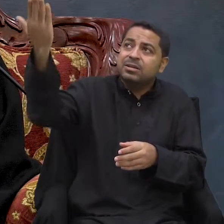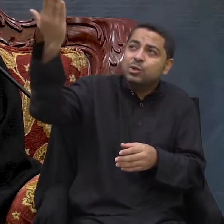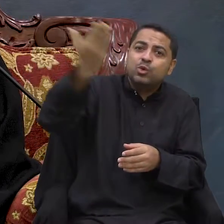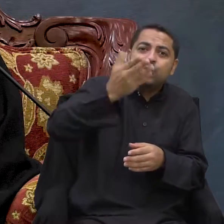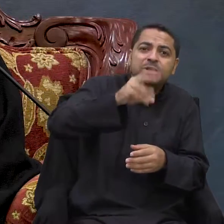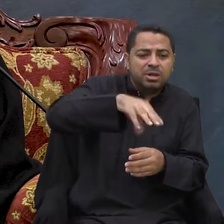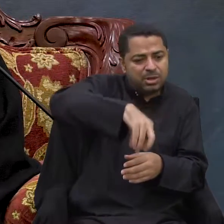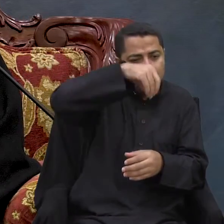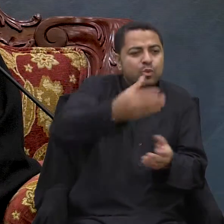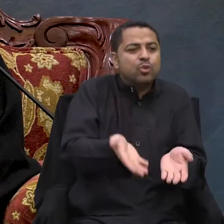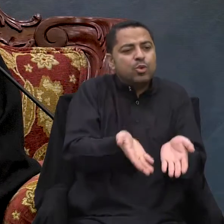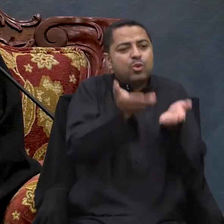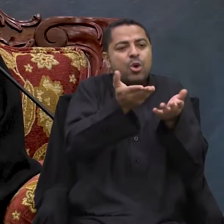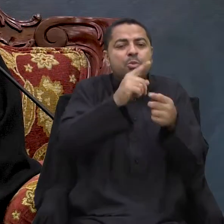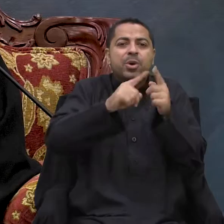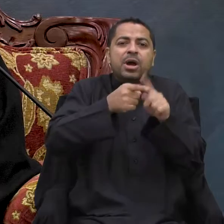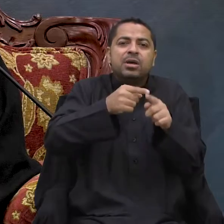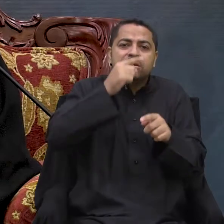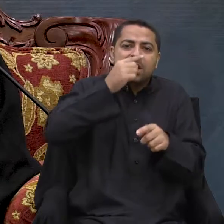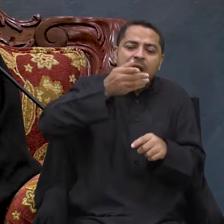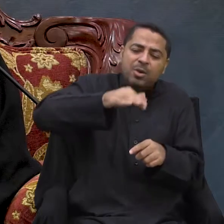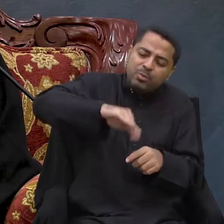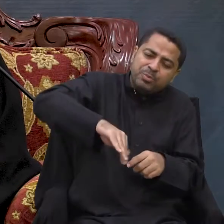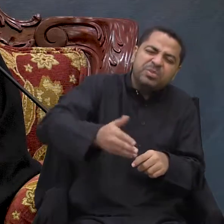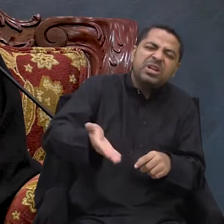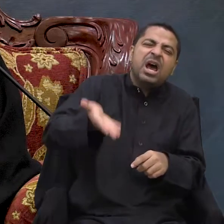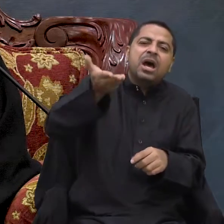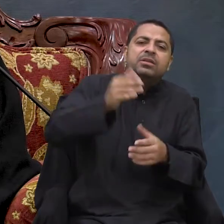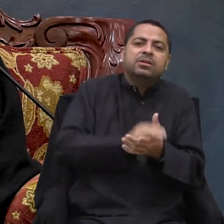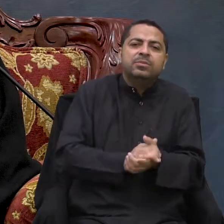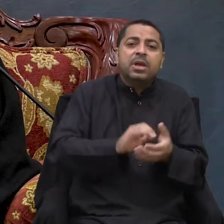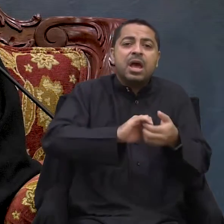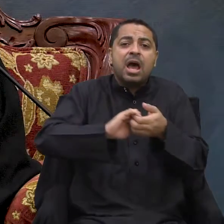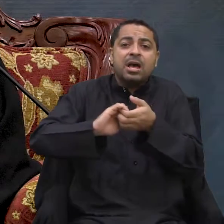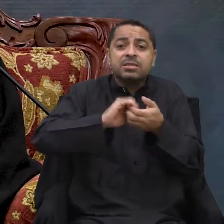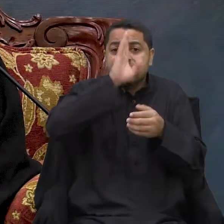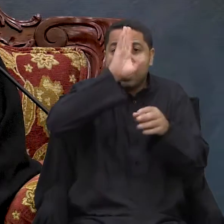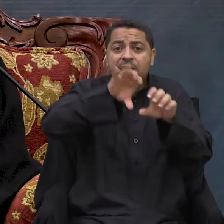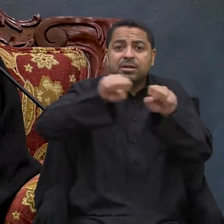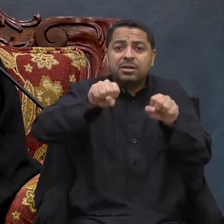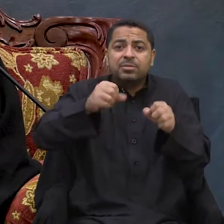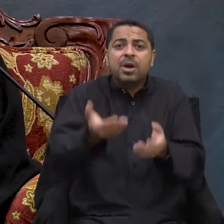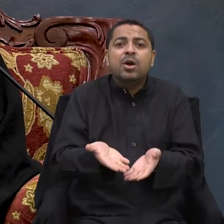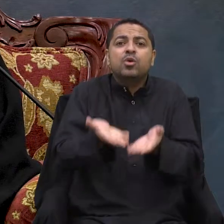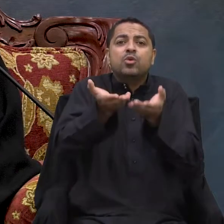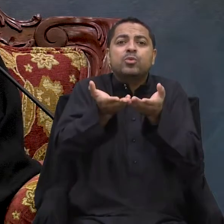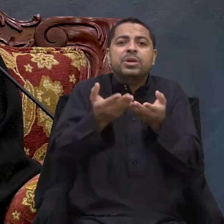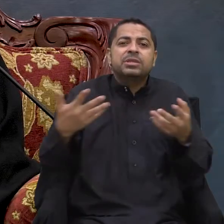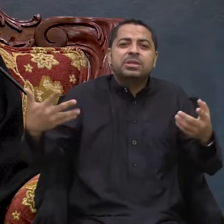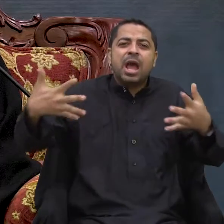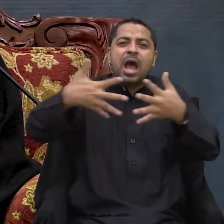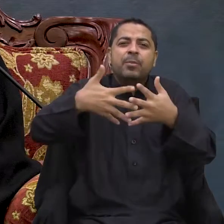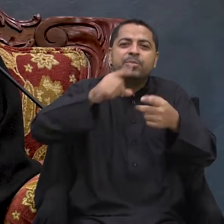إلى الموت الذي لا بد منه. فقام أنصار الحسين واشتبكوا